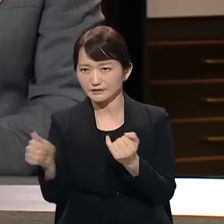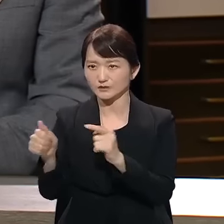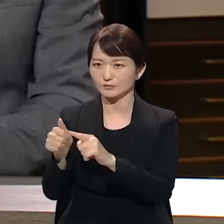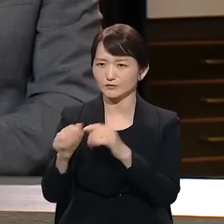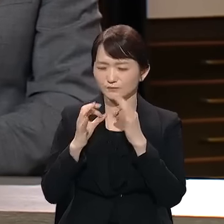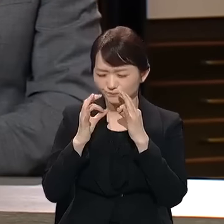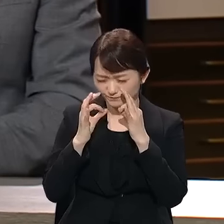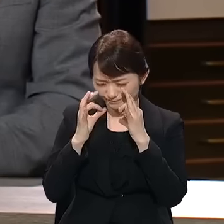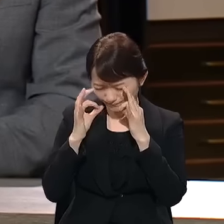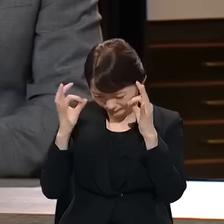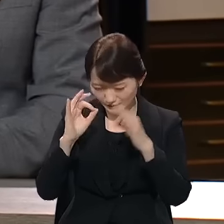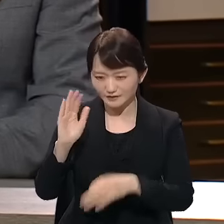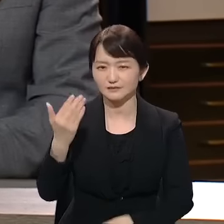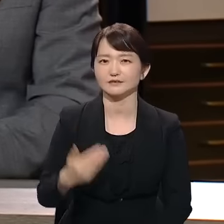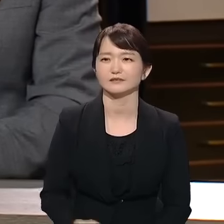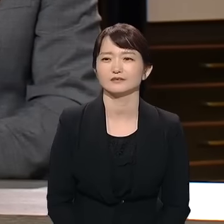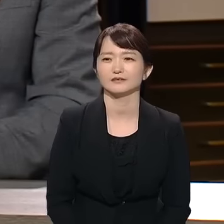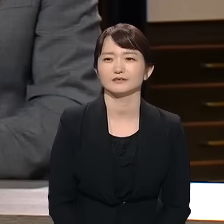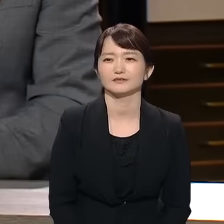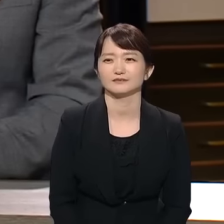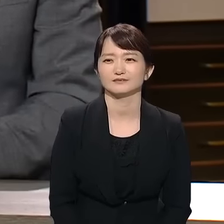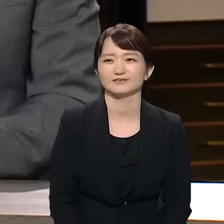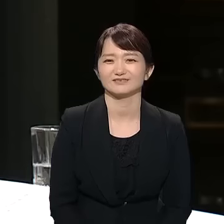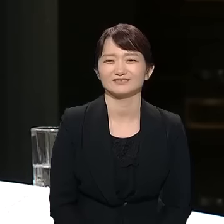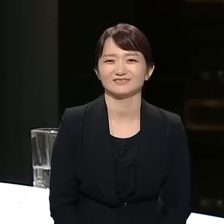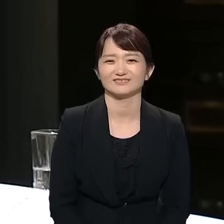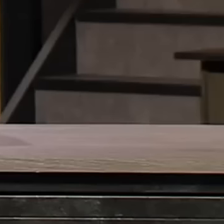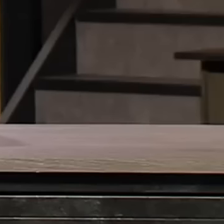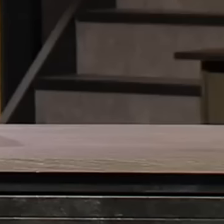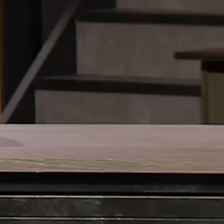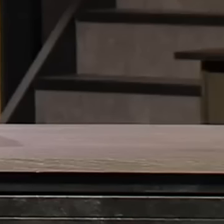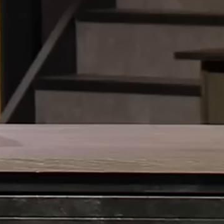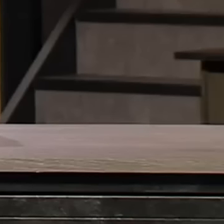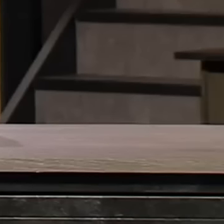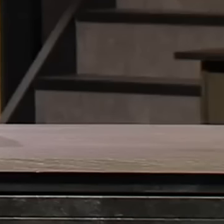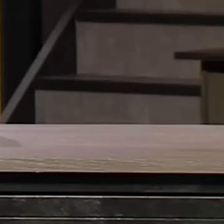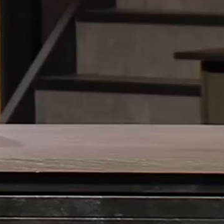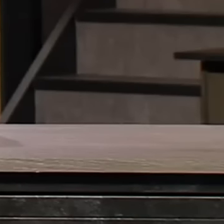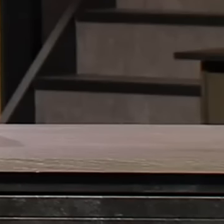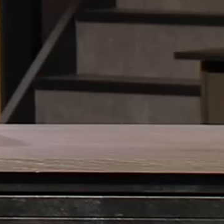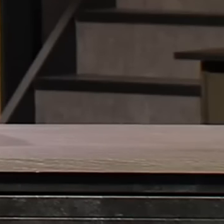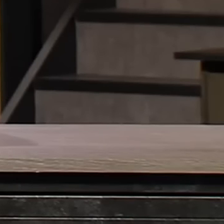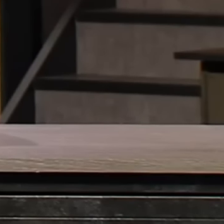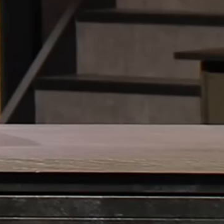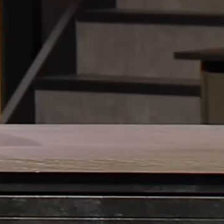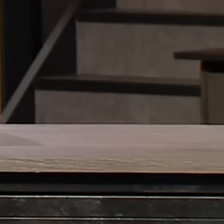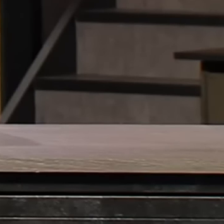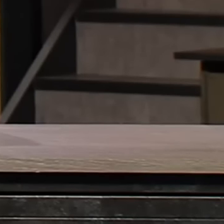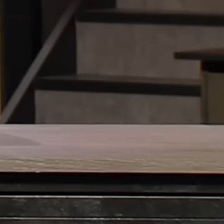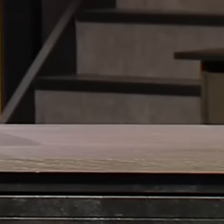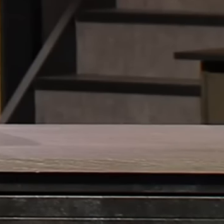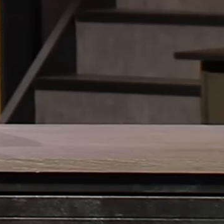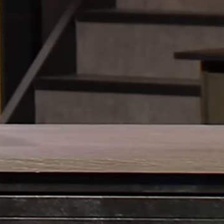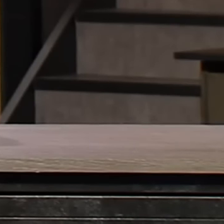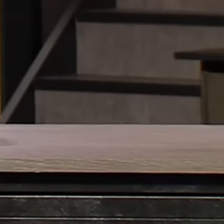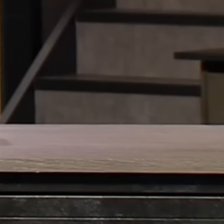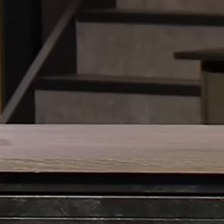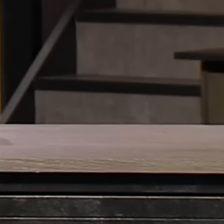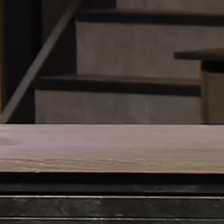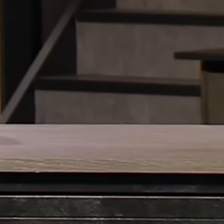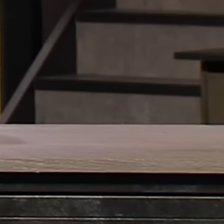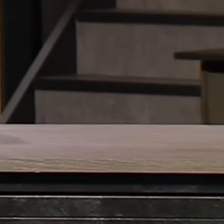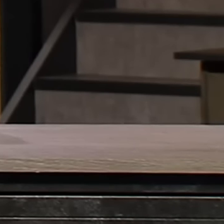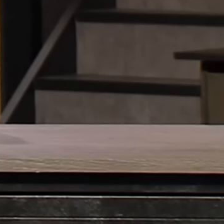된다라고 생각합니다 어 그렇군요 알겠습니다 아이 아직도 구독을 안 했다고 구독 어떻게